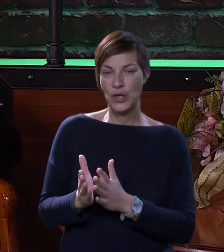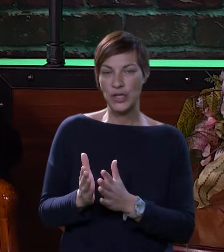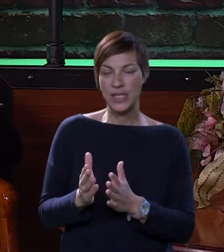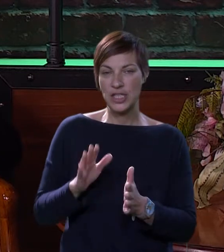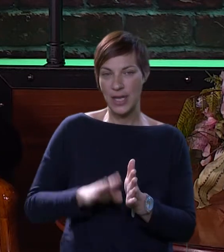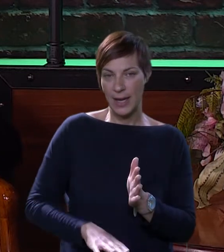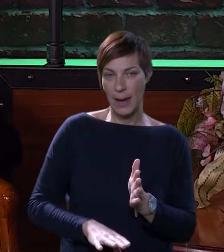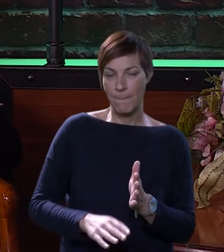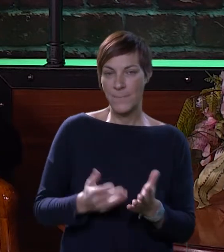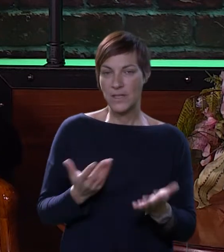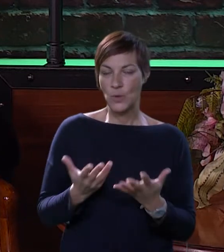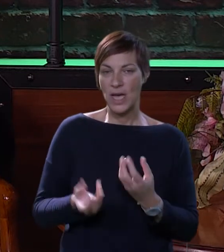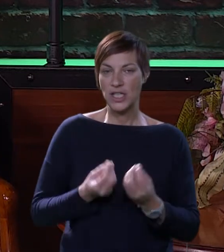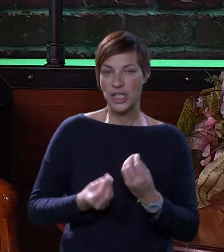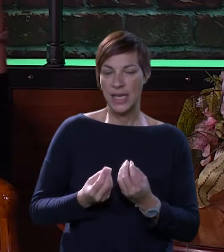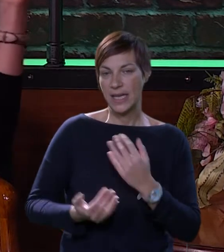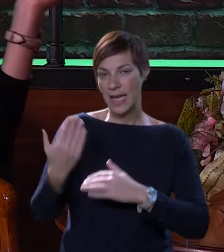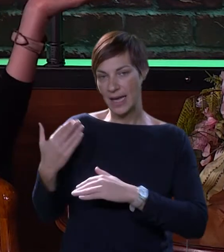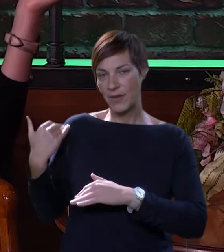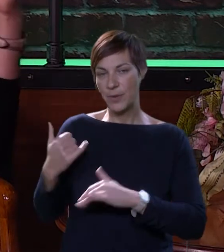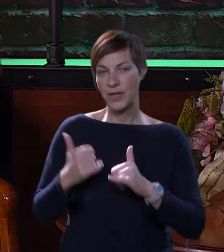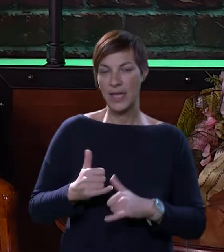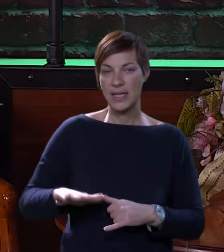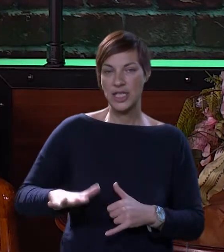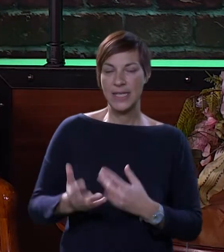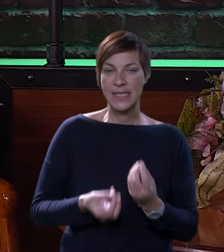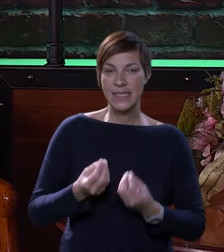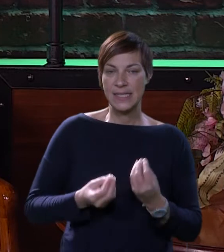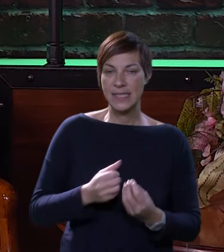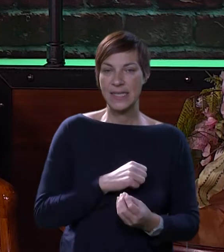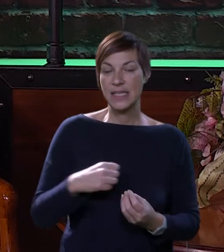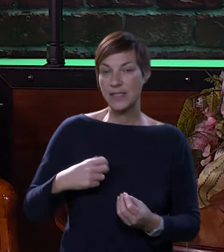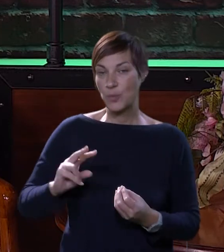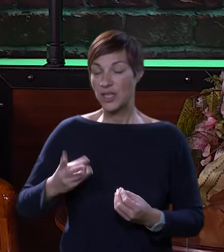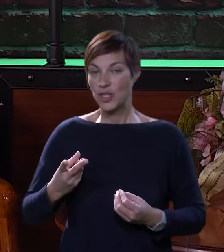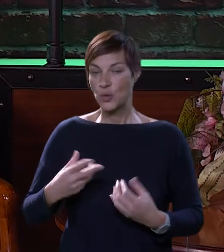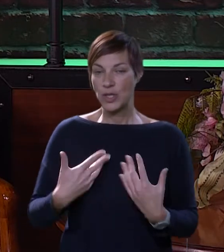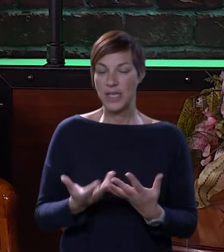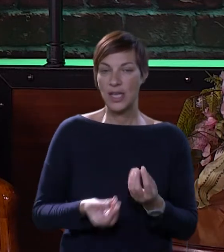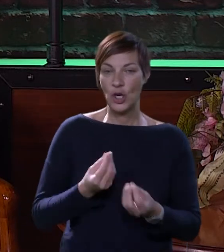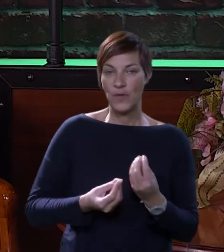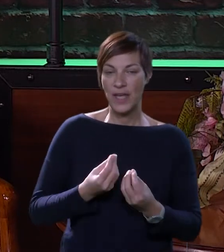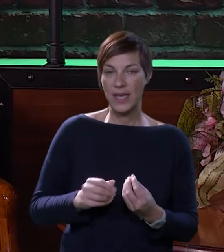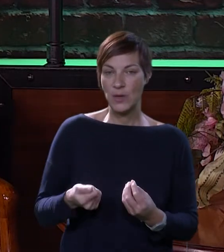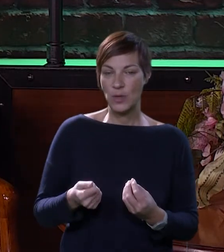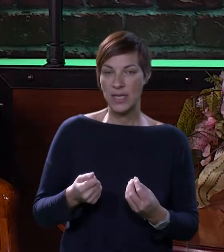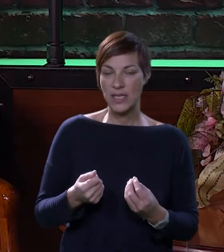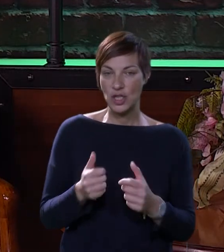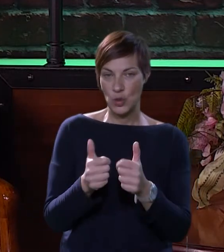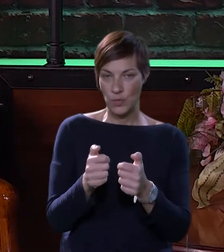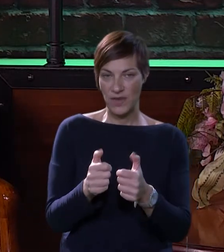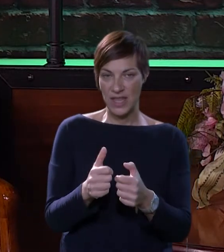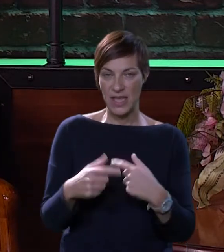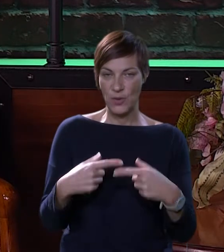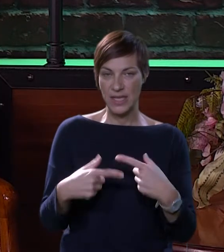određeni pad u načinu igre kakav je prije bio. Današnja djeca se igraju, samo na drugačiji način. Njihove igre nekad uključuju video